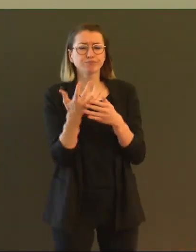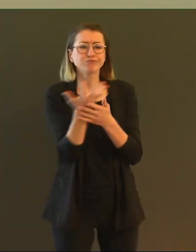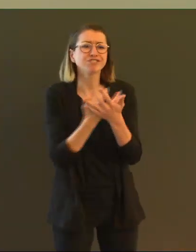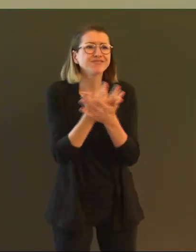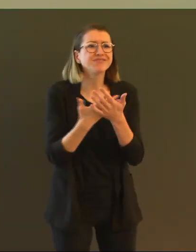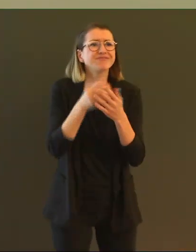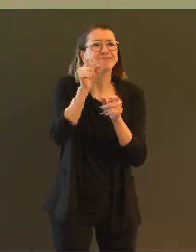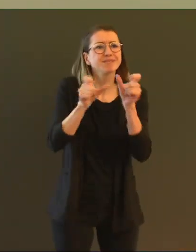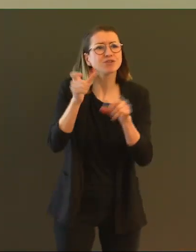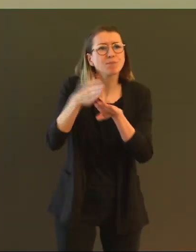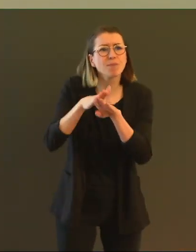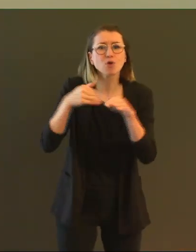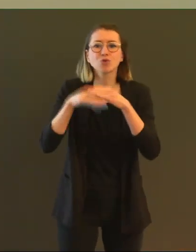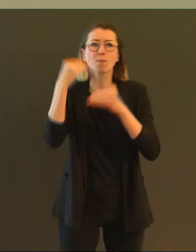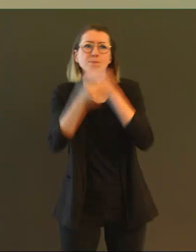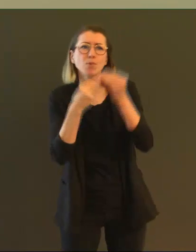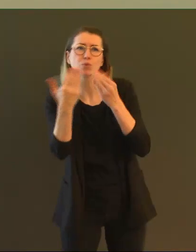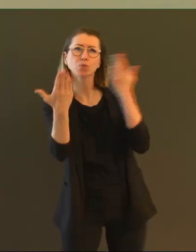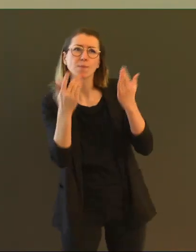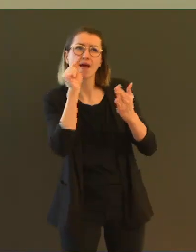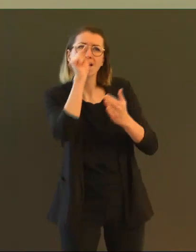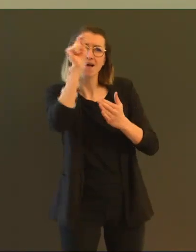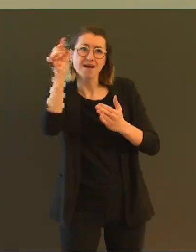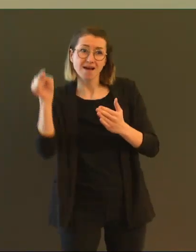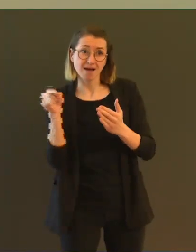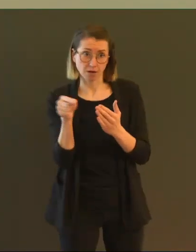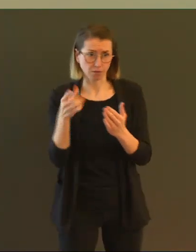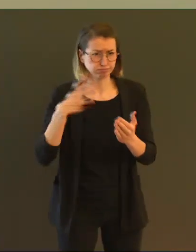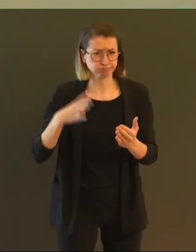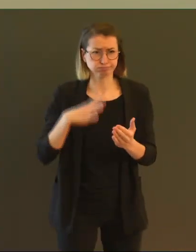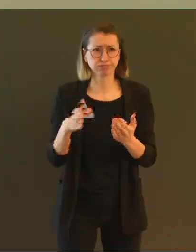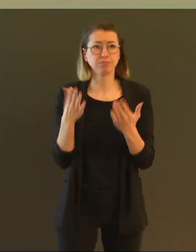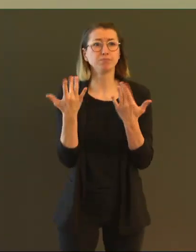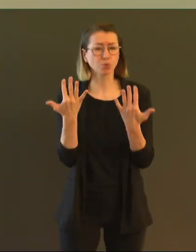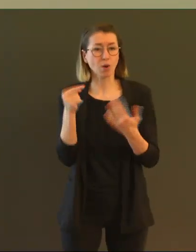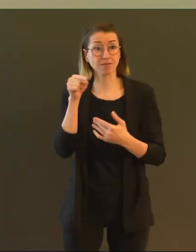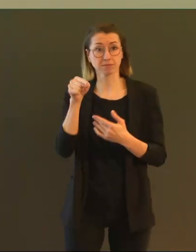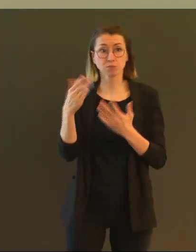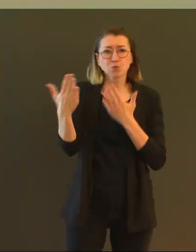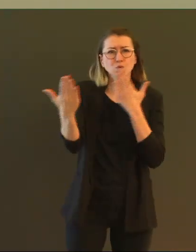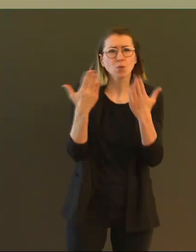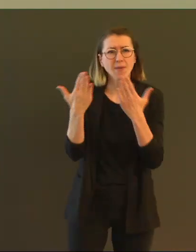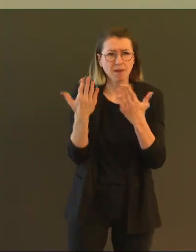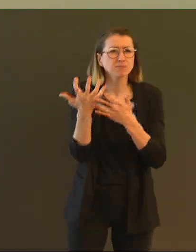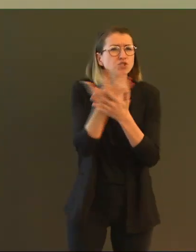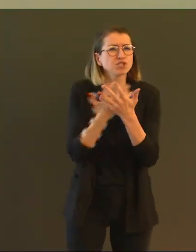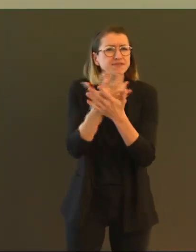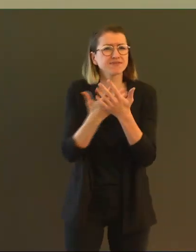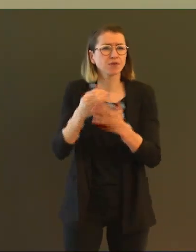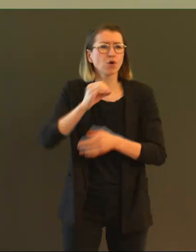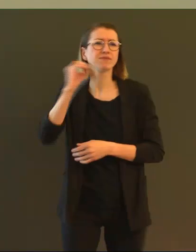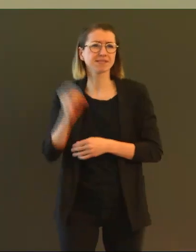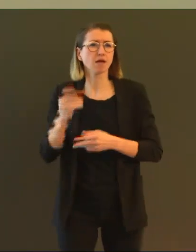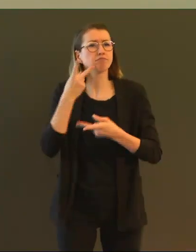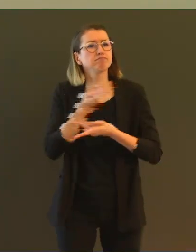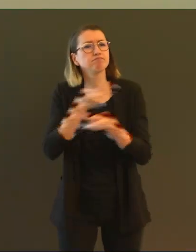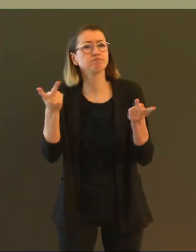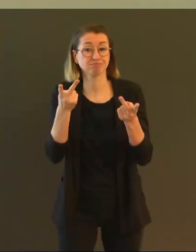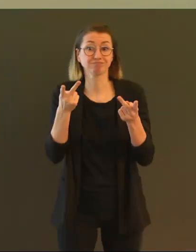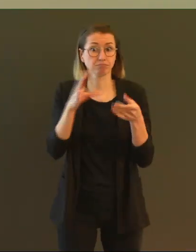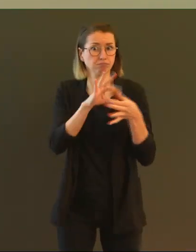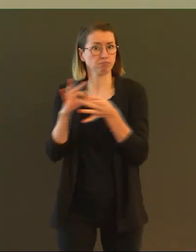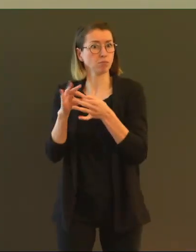avec le nombre de cas Covid-19 déclarés tels quels. Que voyez-vous sur ce